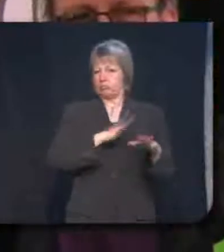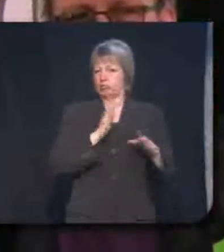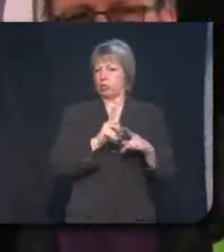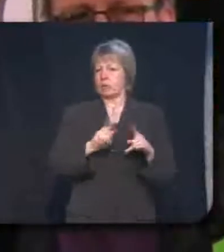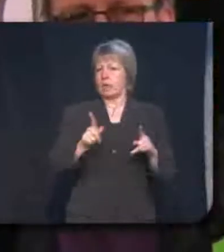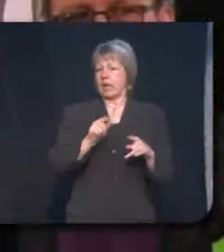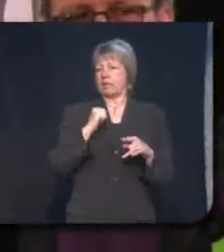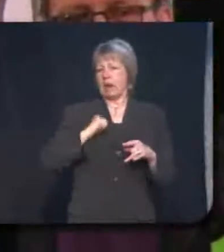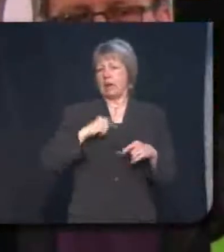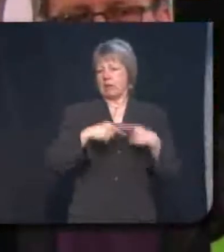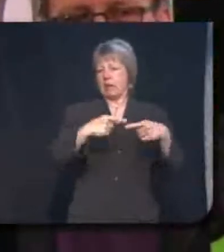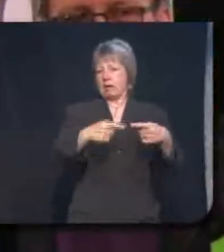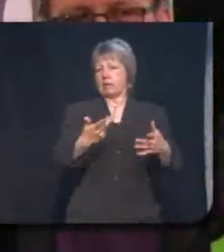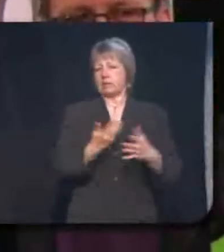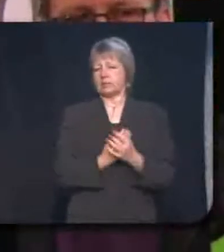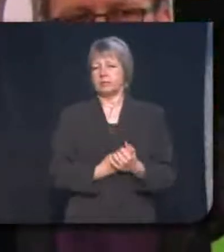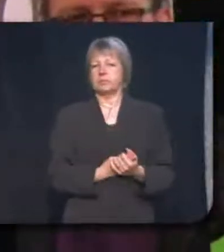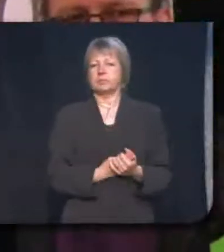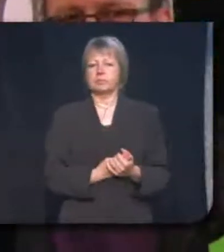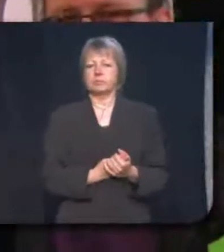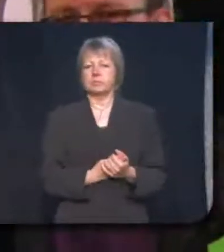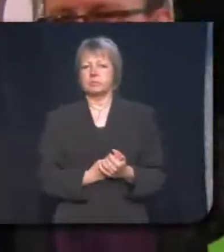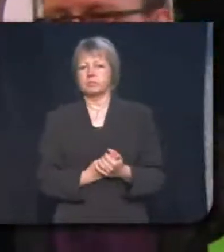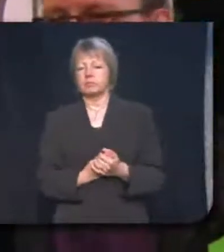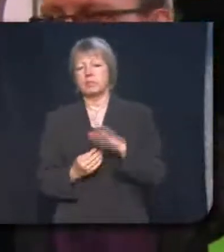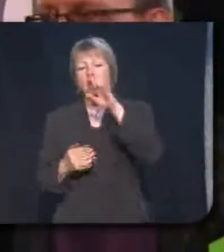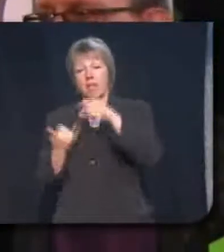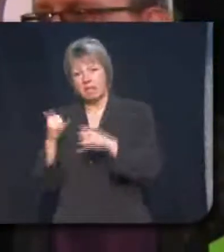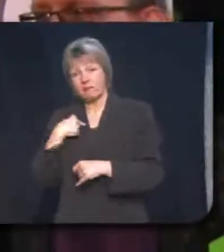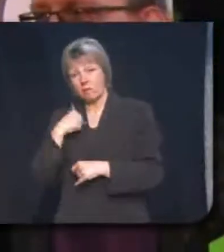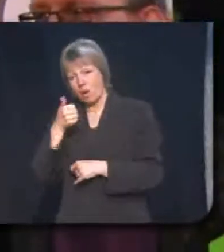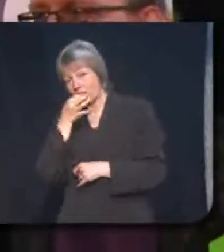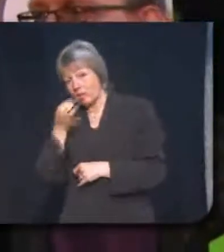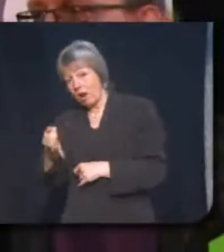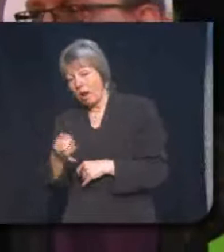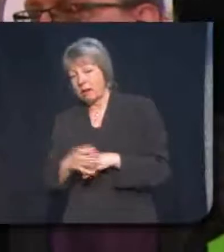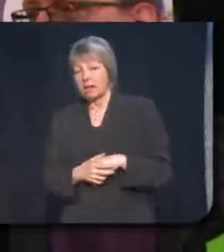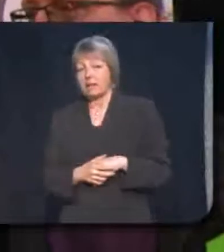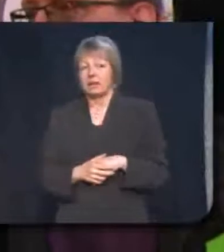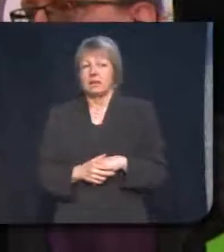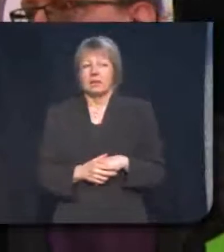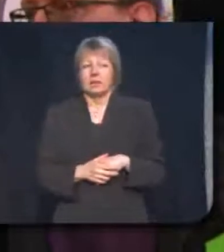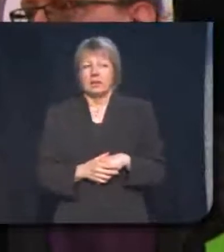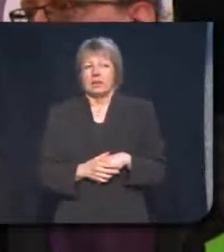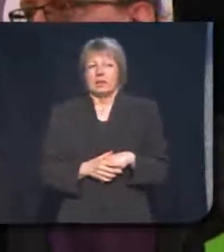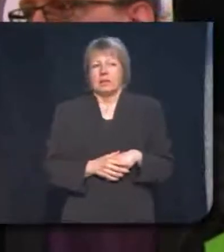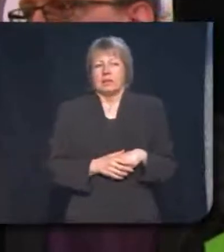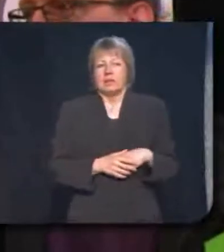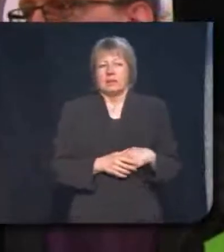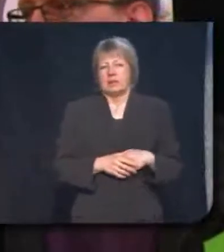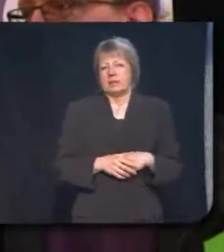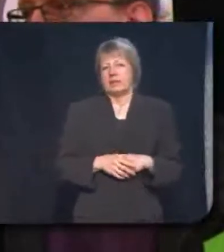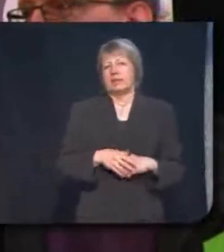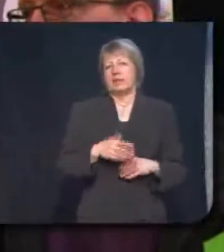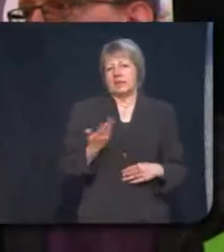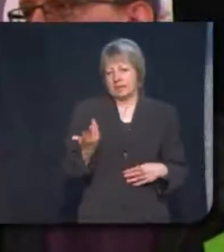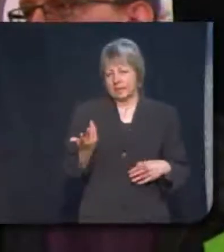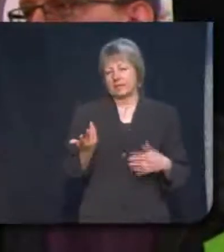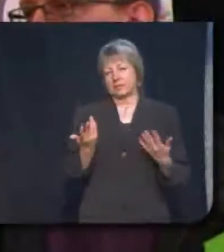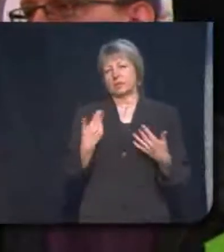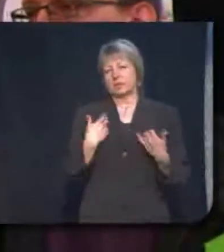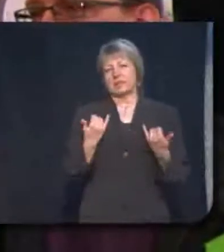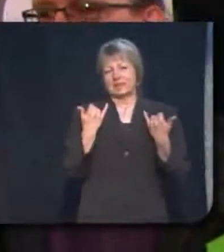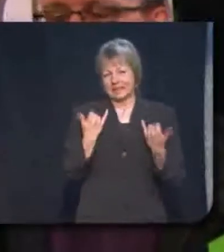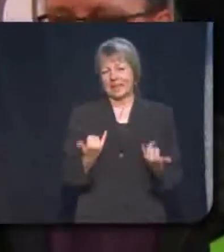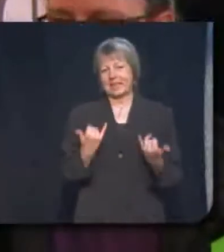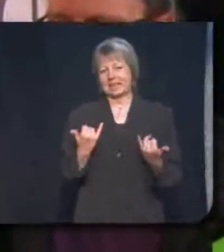ja darf ich daran anschließend noch eine Frage stellen ich habe es blöderweise gerade zweimal zugelassen deswegen werde ich es bei dir jetzt auch zu lassen